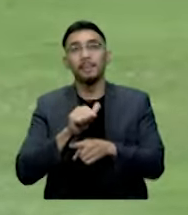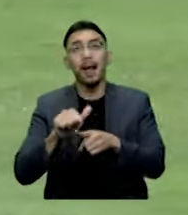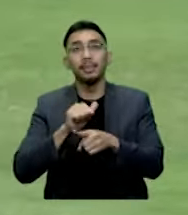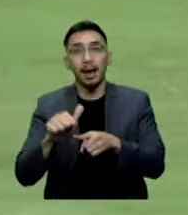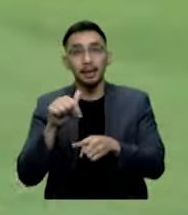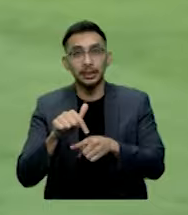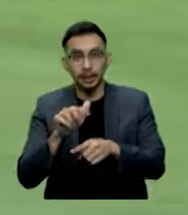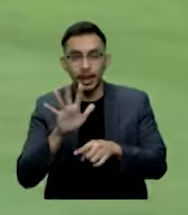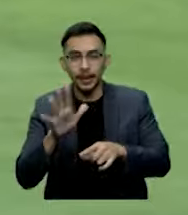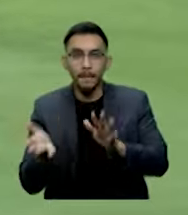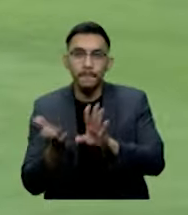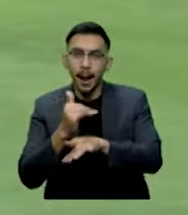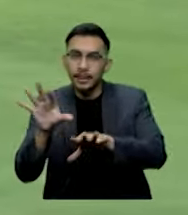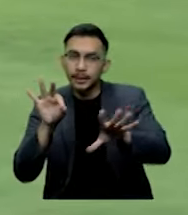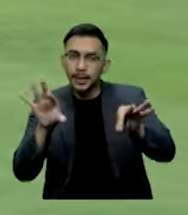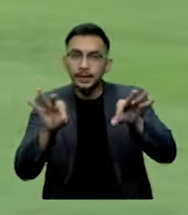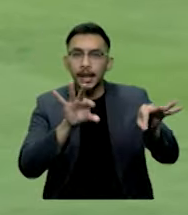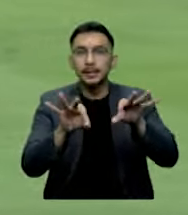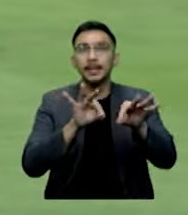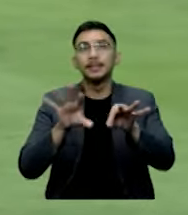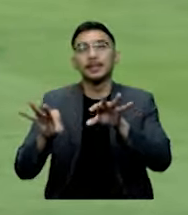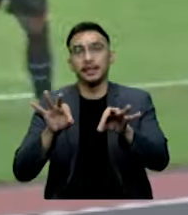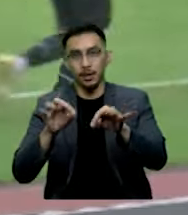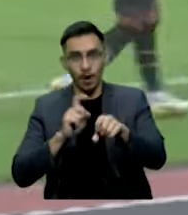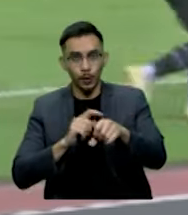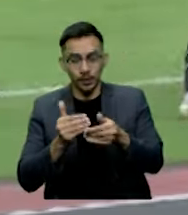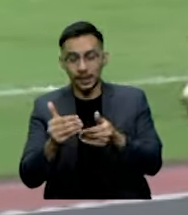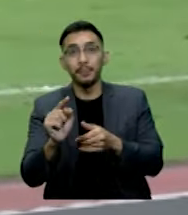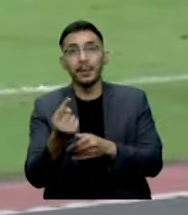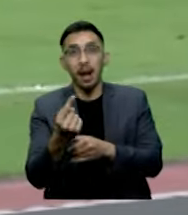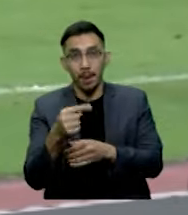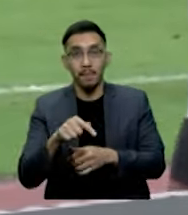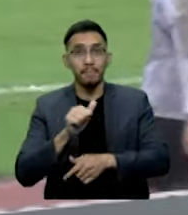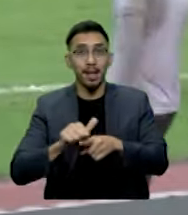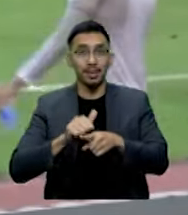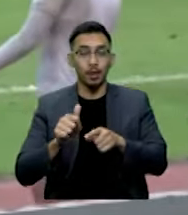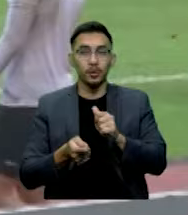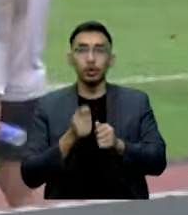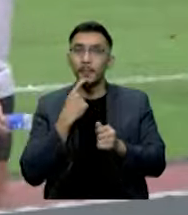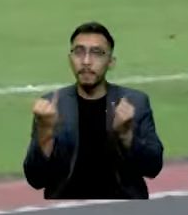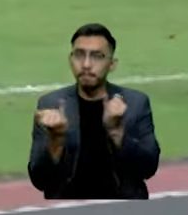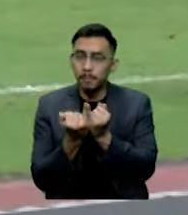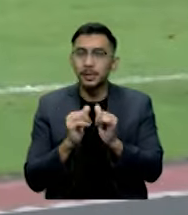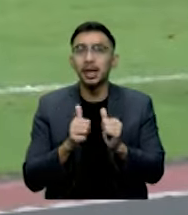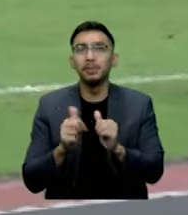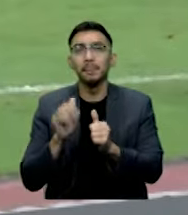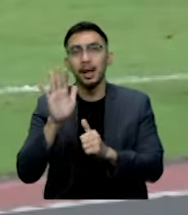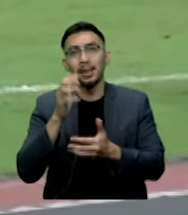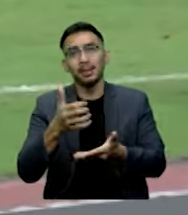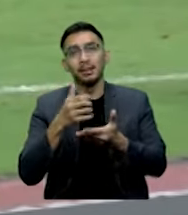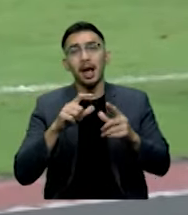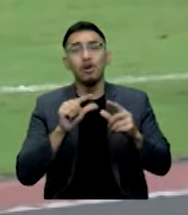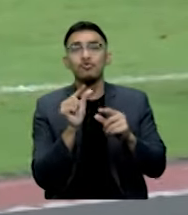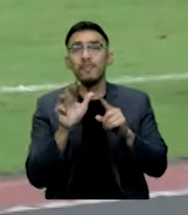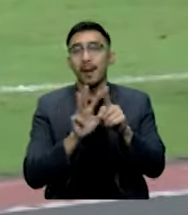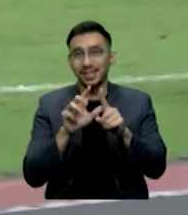menyeleksi pemain dalam sesi pertama kali ini. Pemusatan latihan dan uji tanding ini dilakukan sebagai persiapan untuk Piala AFF U19